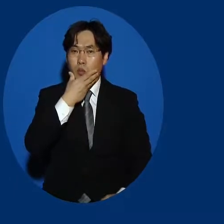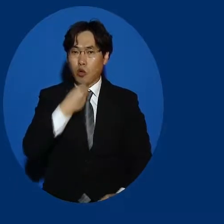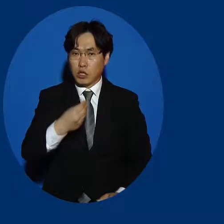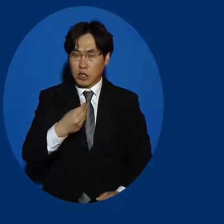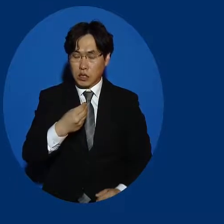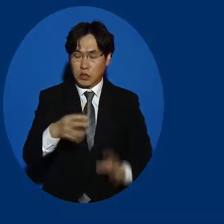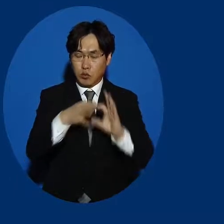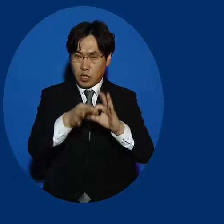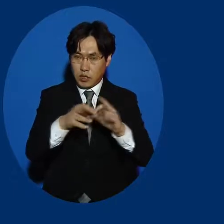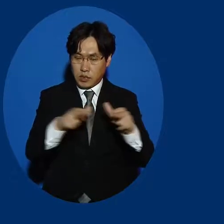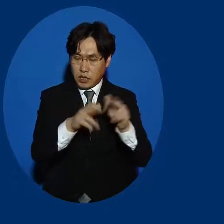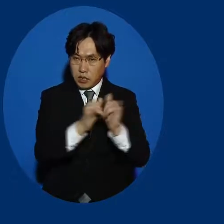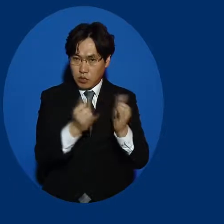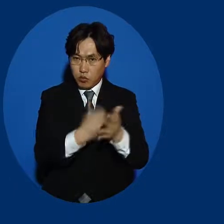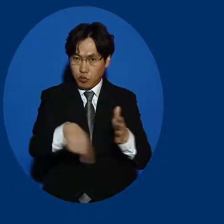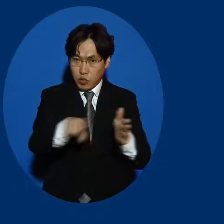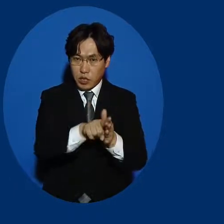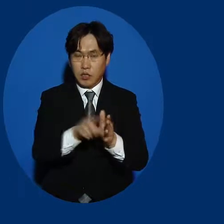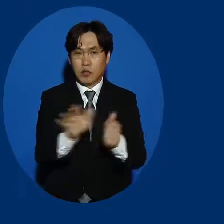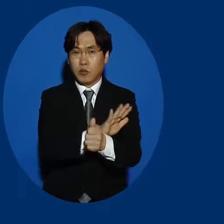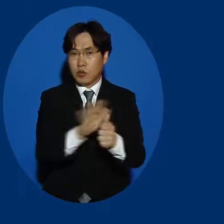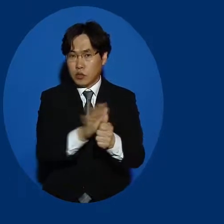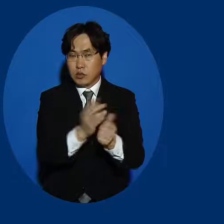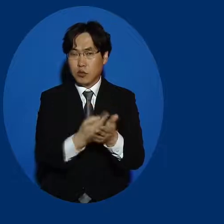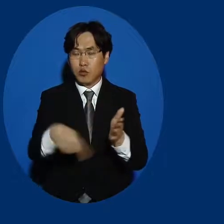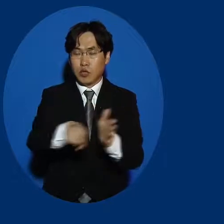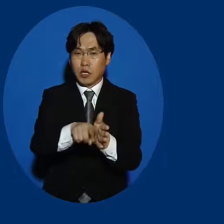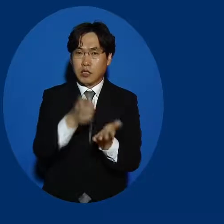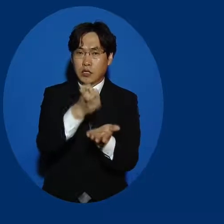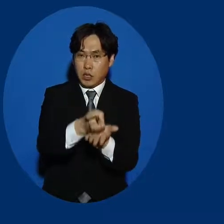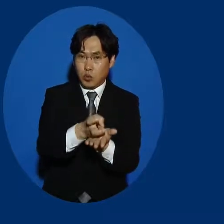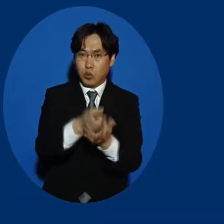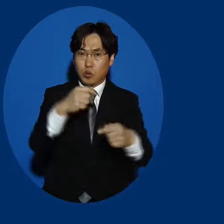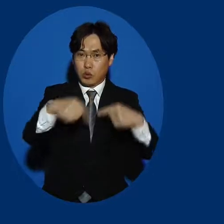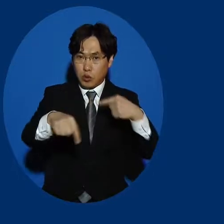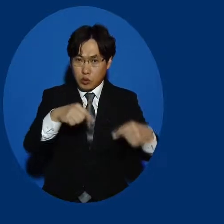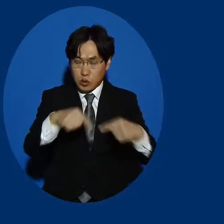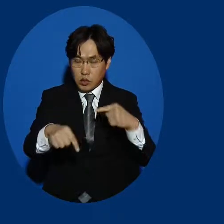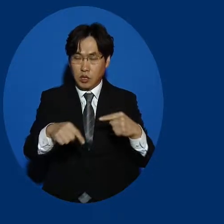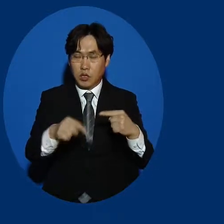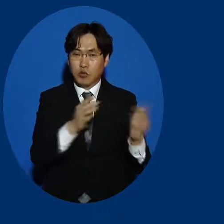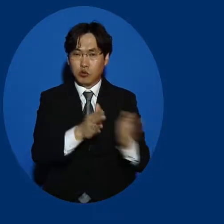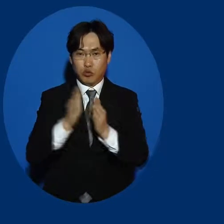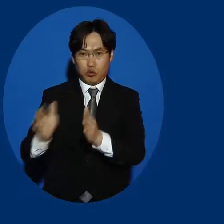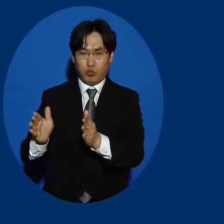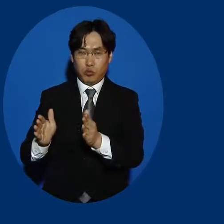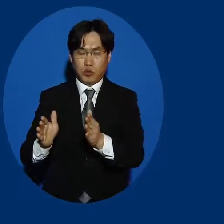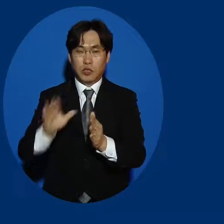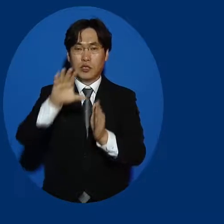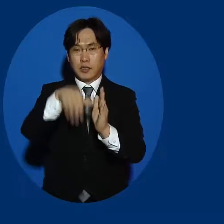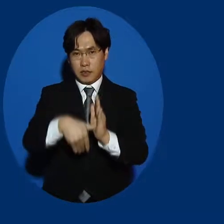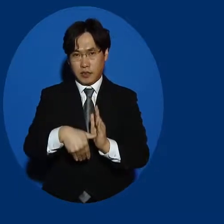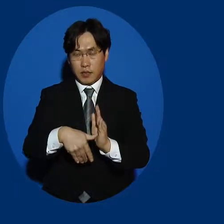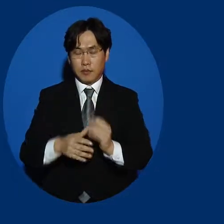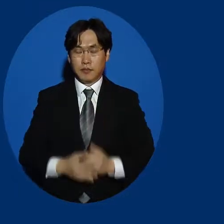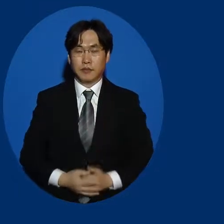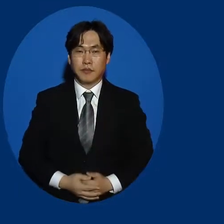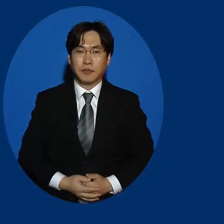장애인 복지를 위한 여러 가지 제도적인 장치를 마련해야 할 것입니다.